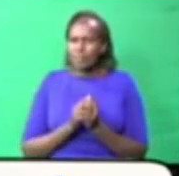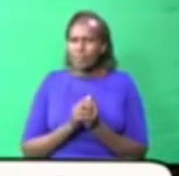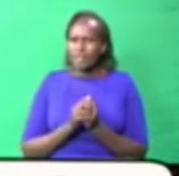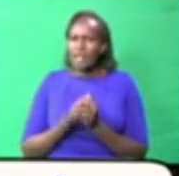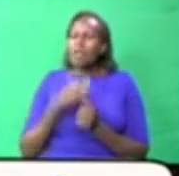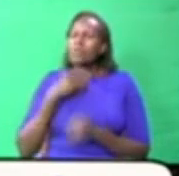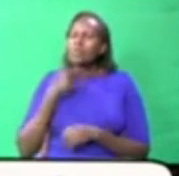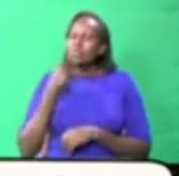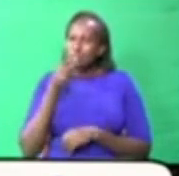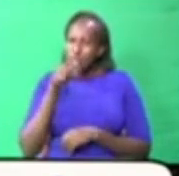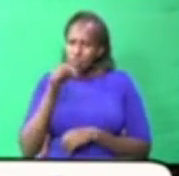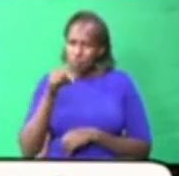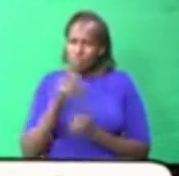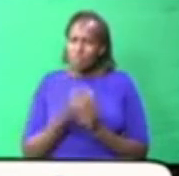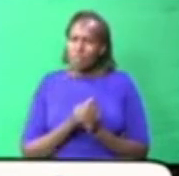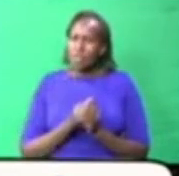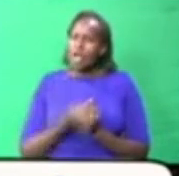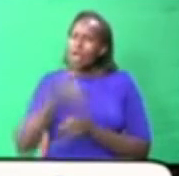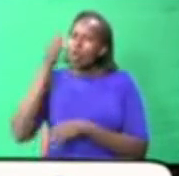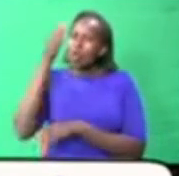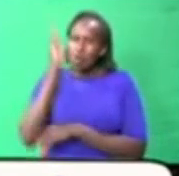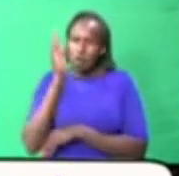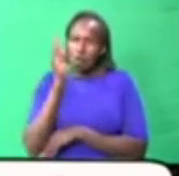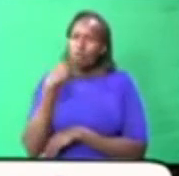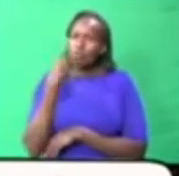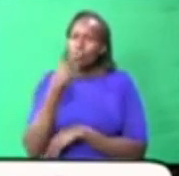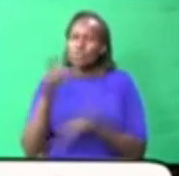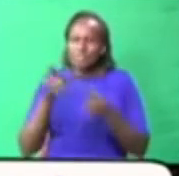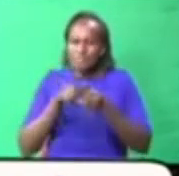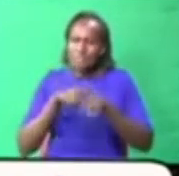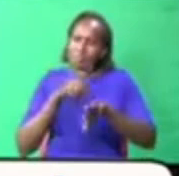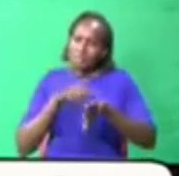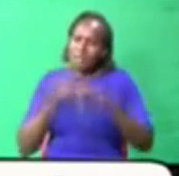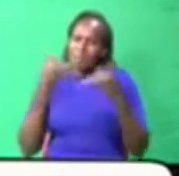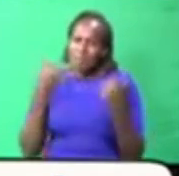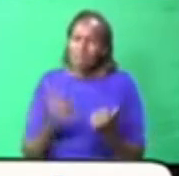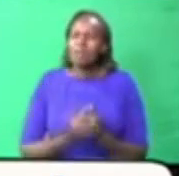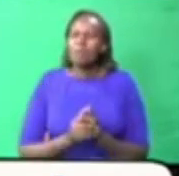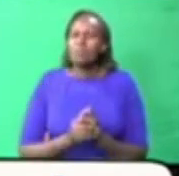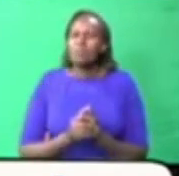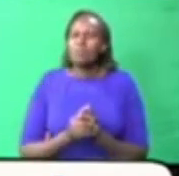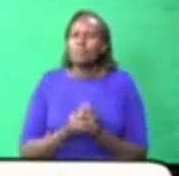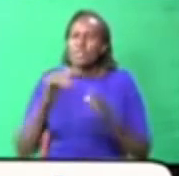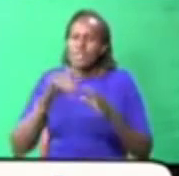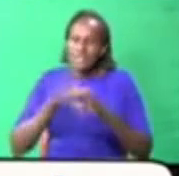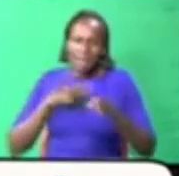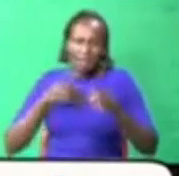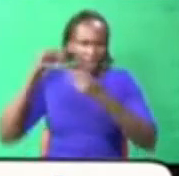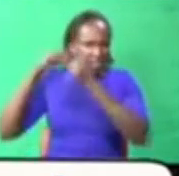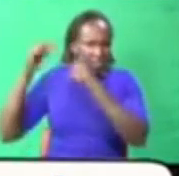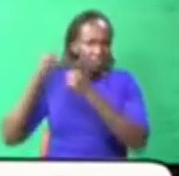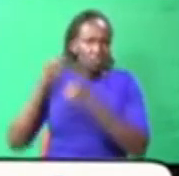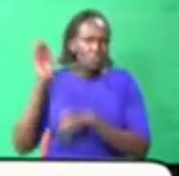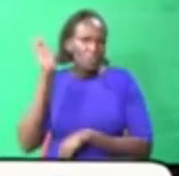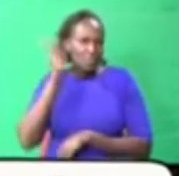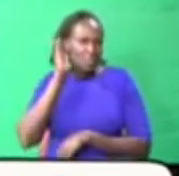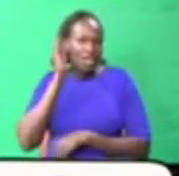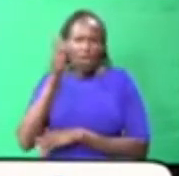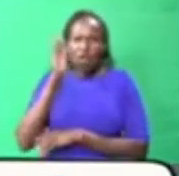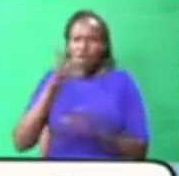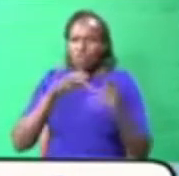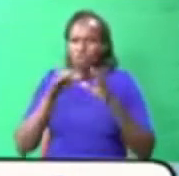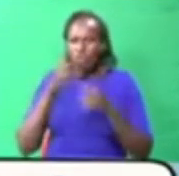siku ya leo kwamba kuna Mungu ambaye hata nyakati kama hizi, katika kizazi chetu, tumesikia Mungu ametendea watu